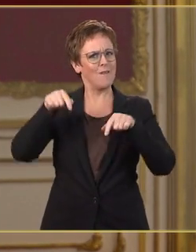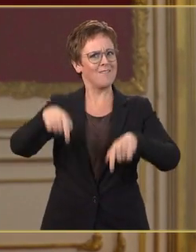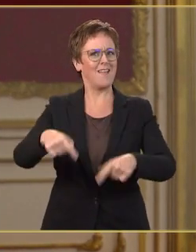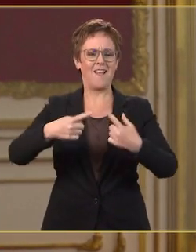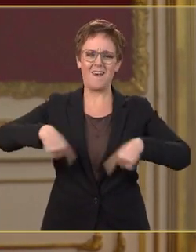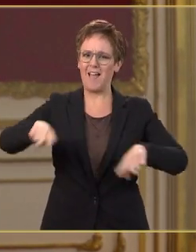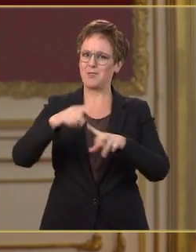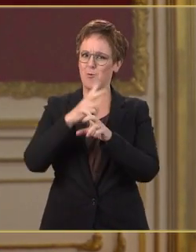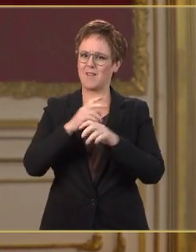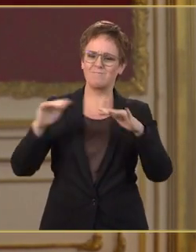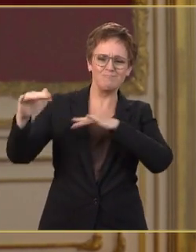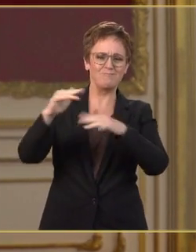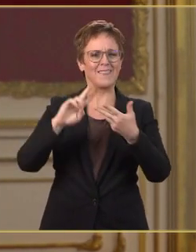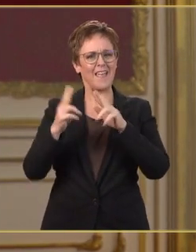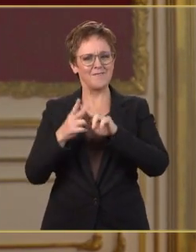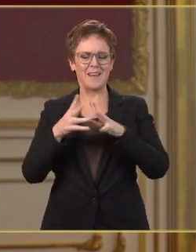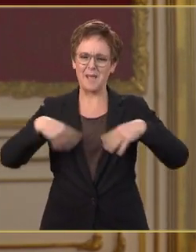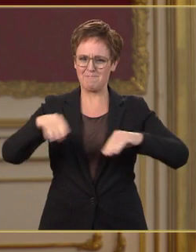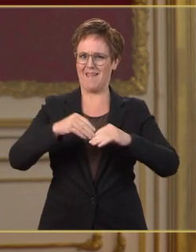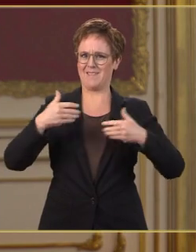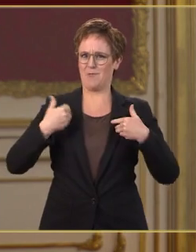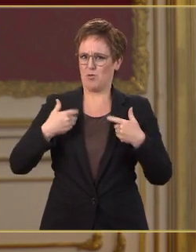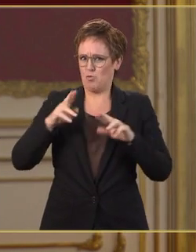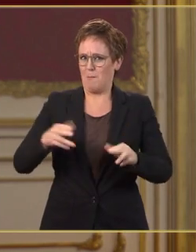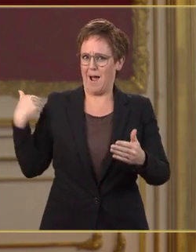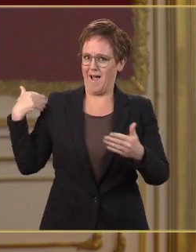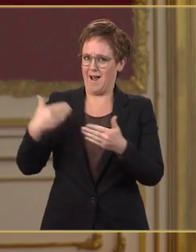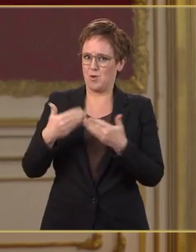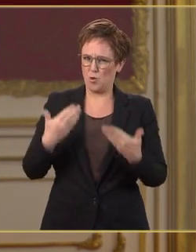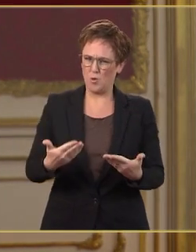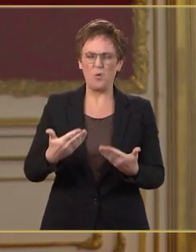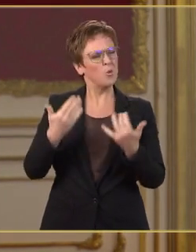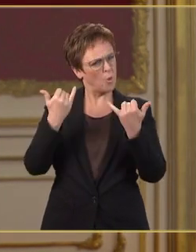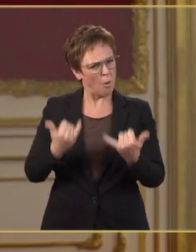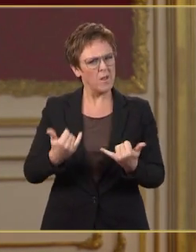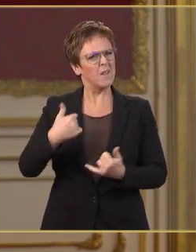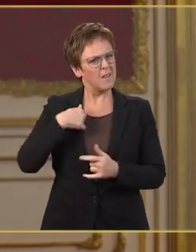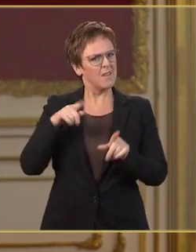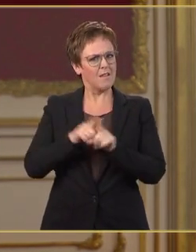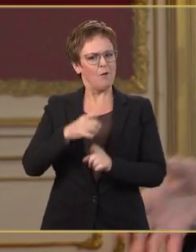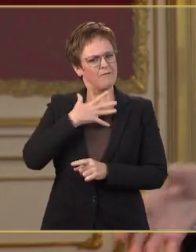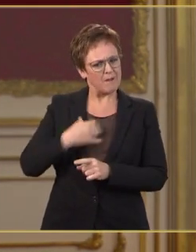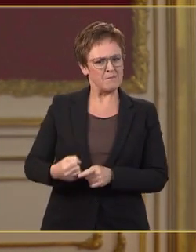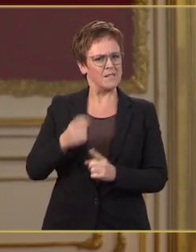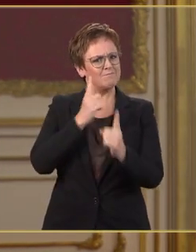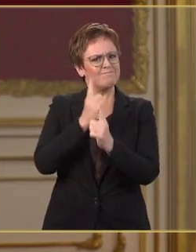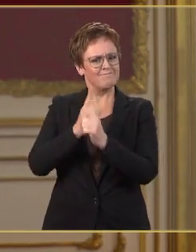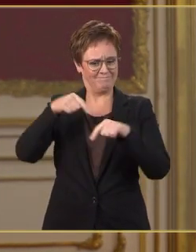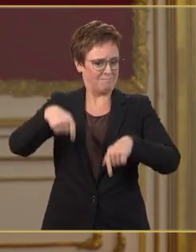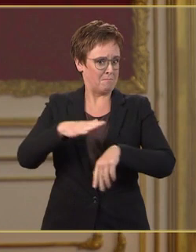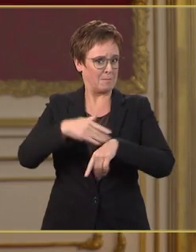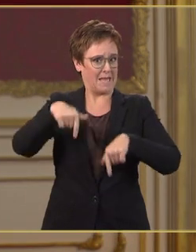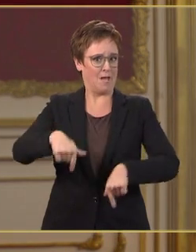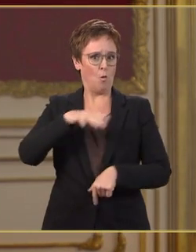land treffen und miteinander freuen auch ich vermisse heute diese begegnungen auch hier in der hofburg